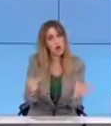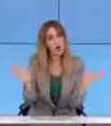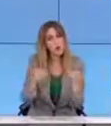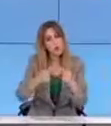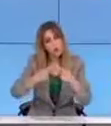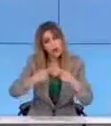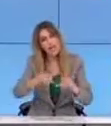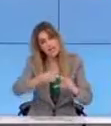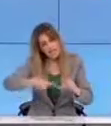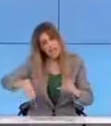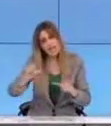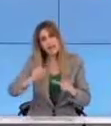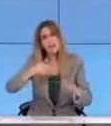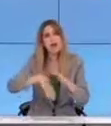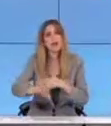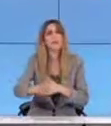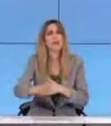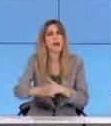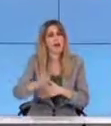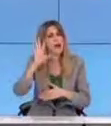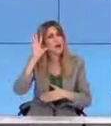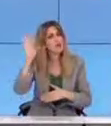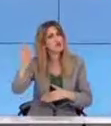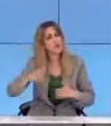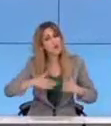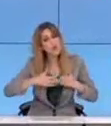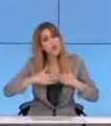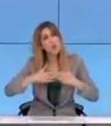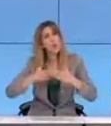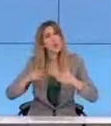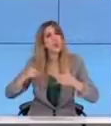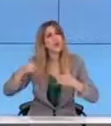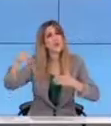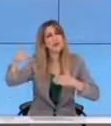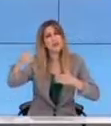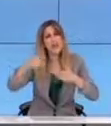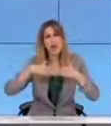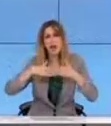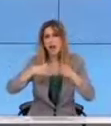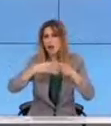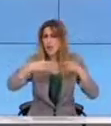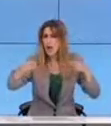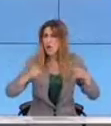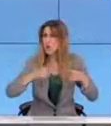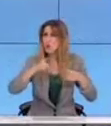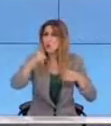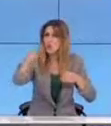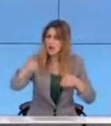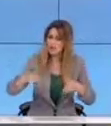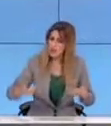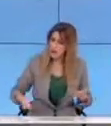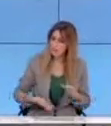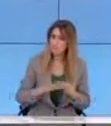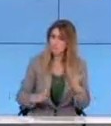μεγαλύτερη τόνωση και στον τομέα της κουραζιέρας, ενώ στο κρίσιμο τομέα των αεροδρομίων της χώρας, που